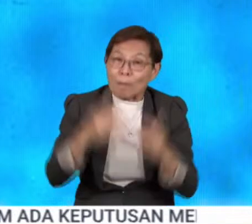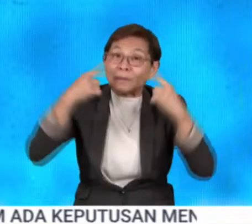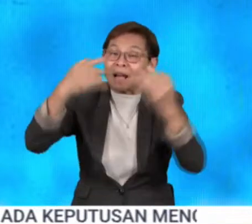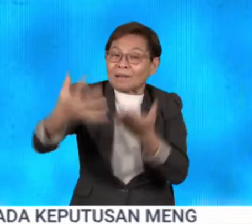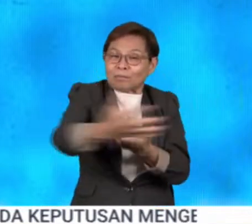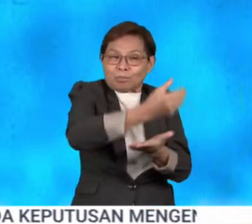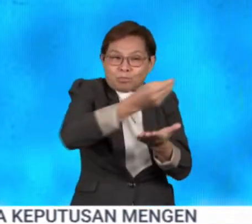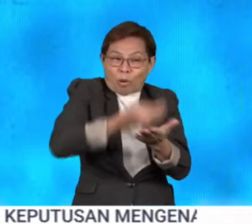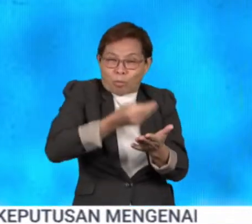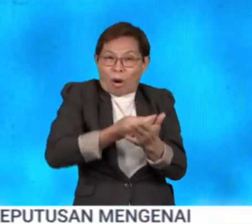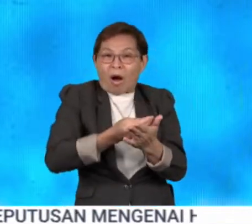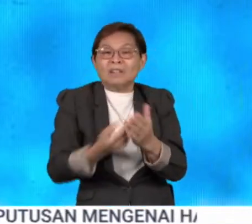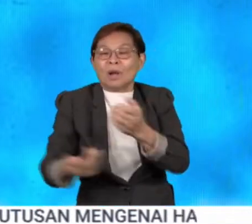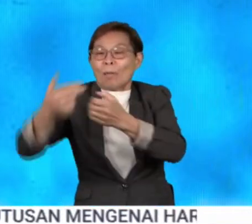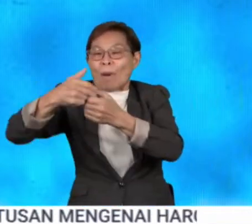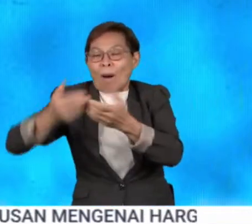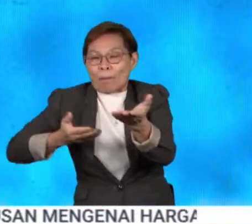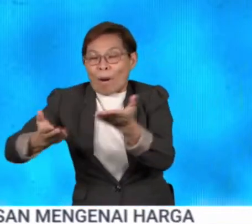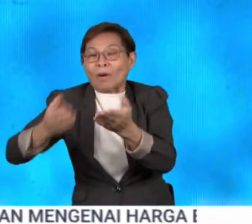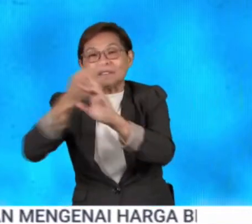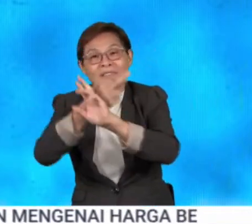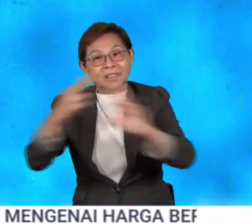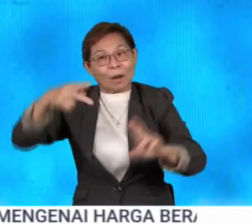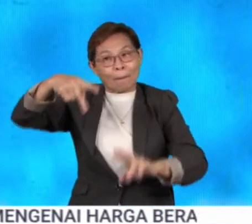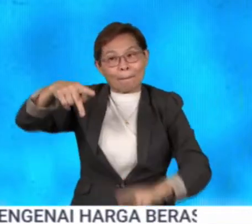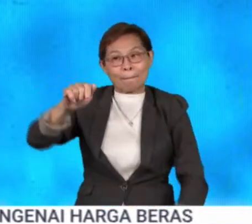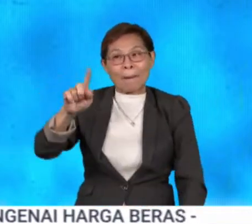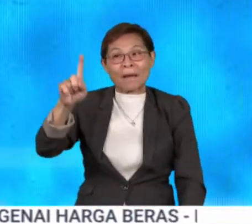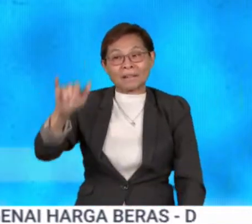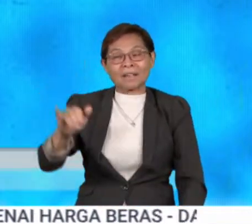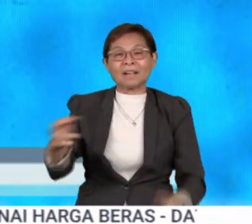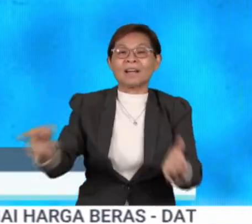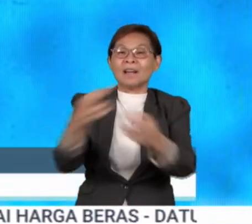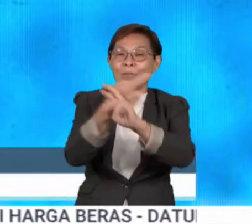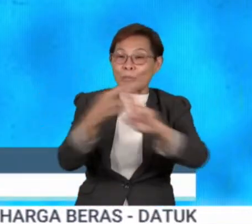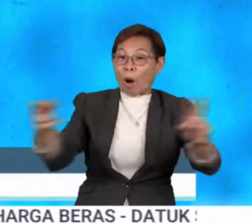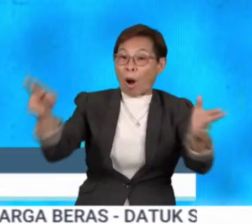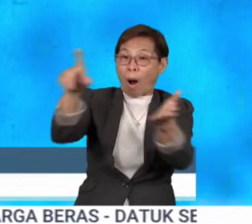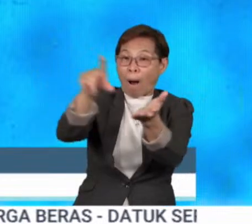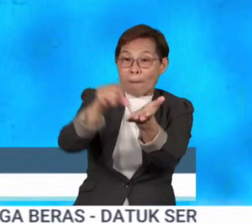selepas menyertai perkhidmatan yang disedia PEDI. Ikuti laporan wartawan Nur